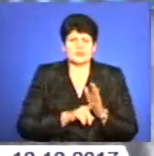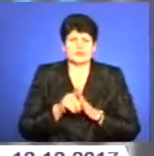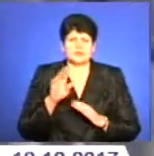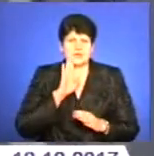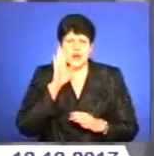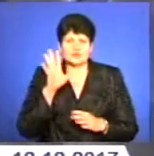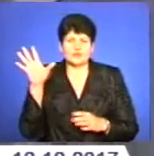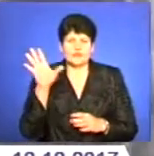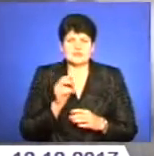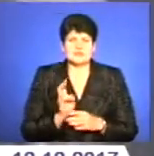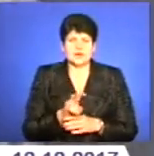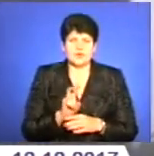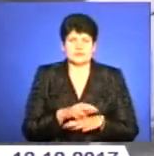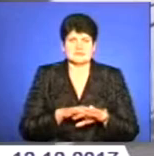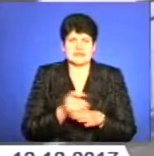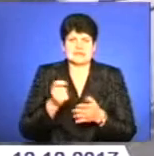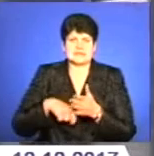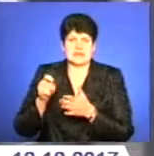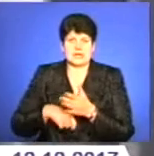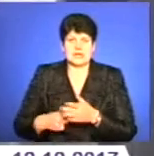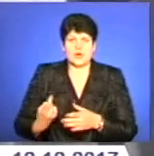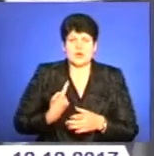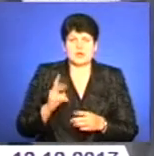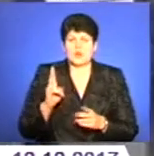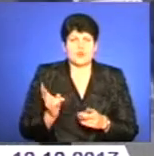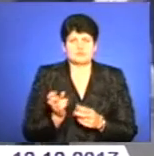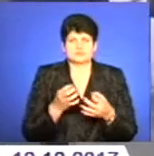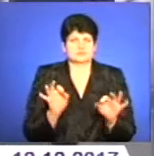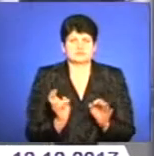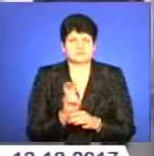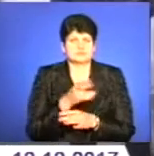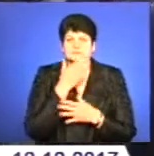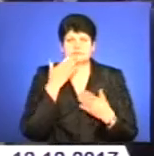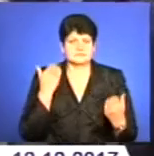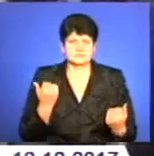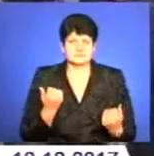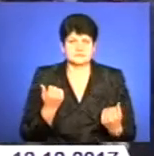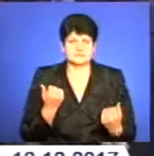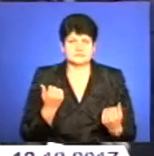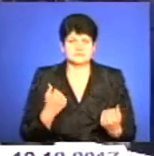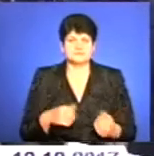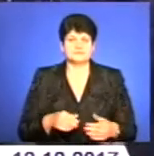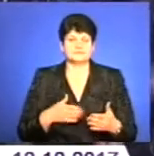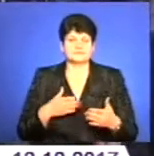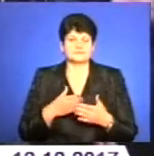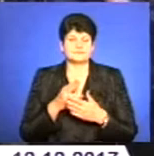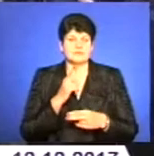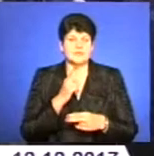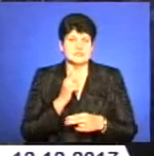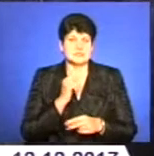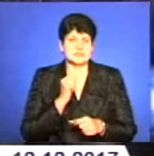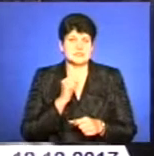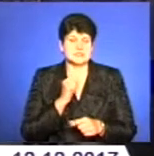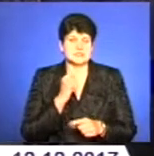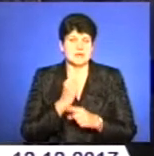торговище без попередження закрили. Охорона нікого на робочі місця не допускає. Перекрили нам вхід,